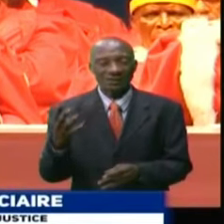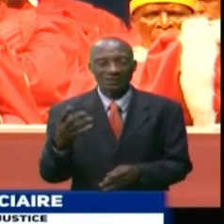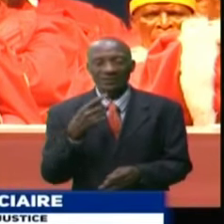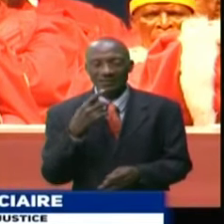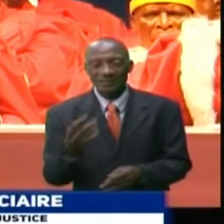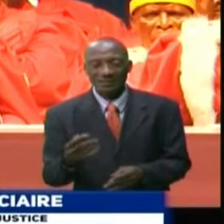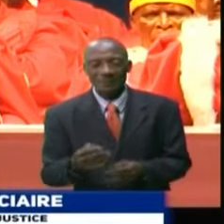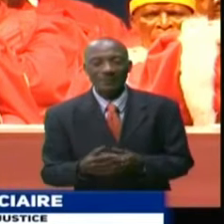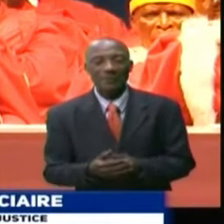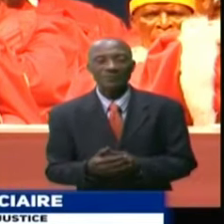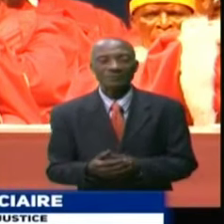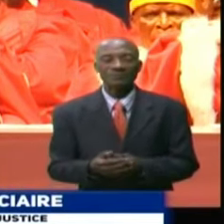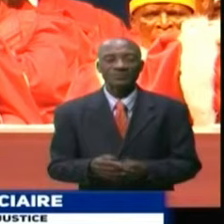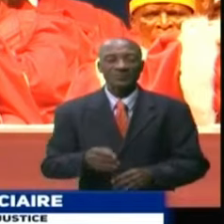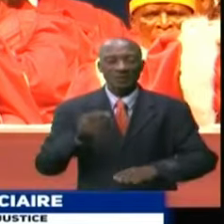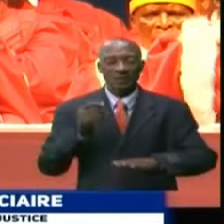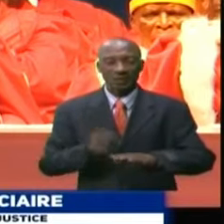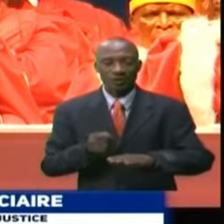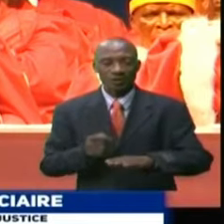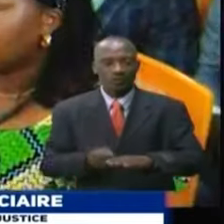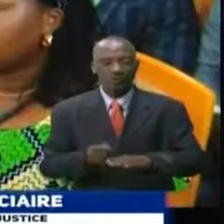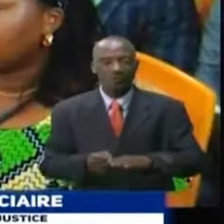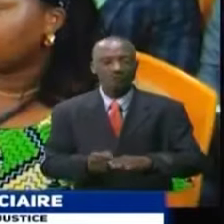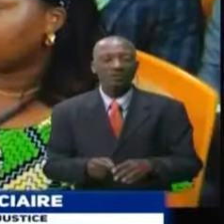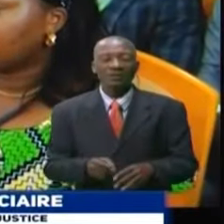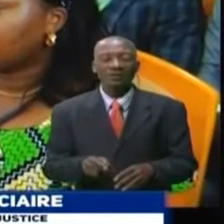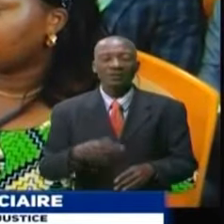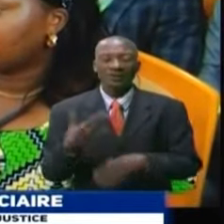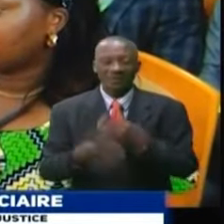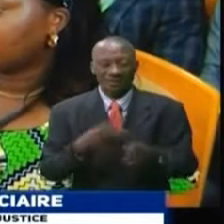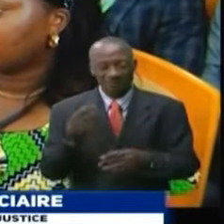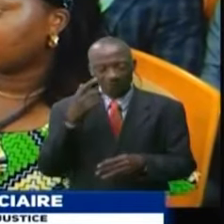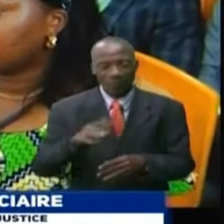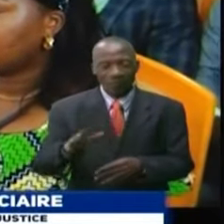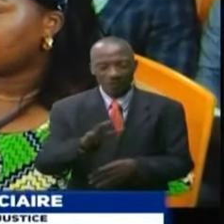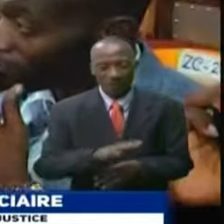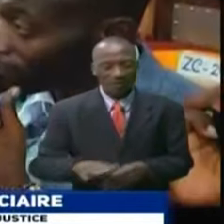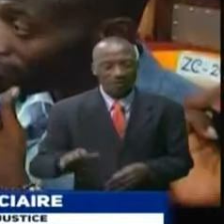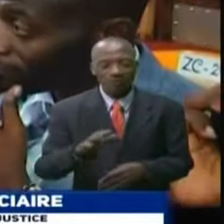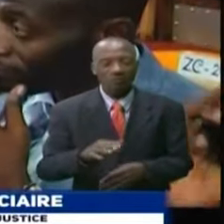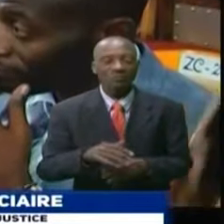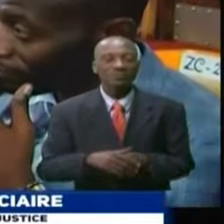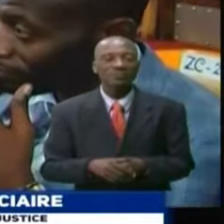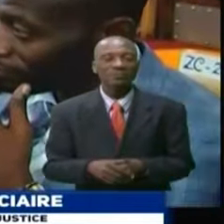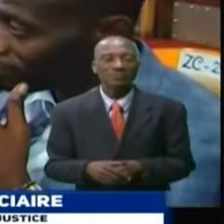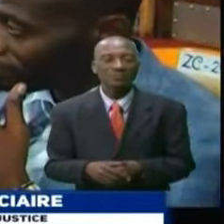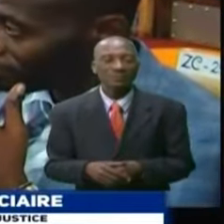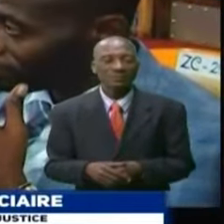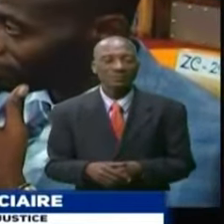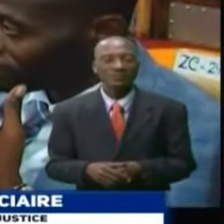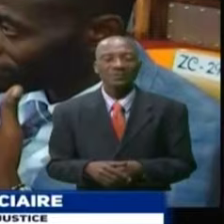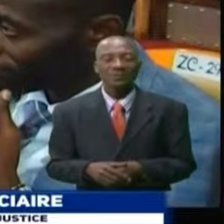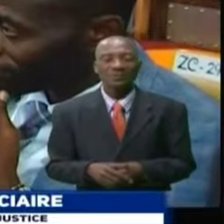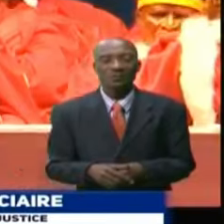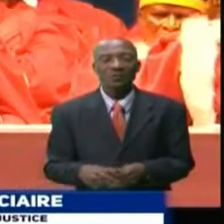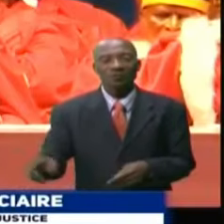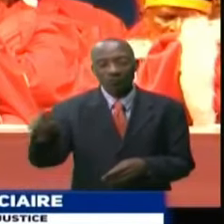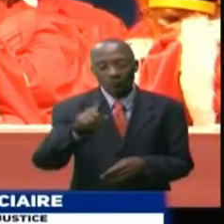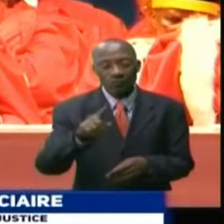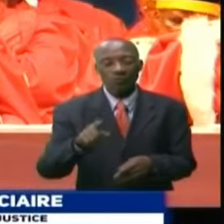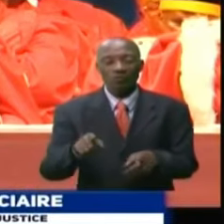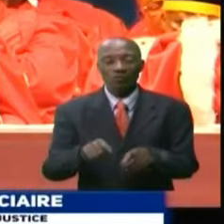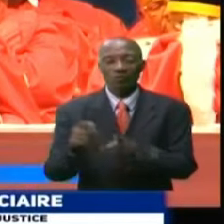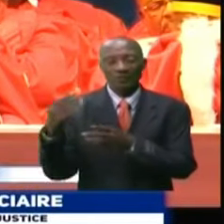cite, « La justice élève une nation. Vous avez tenu en votre qualité de garant de l'indépendance du